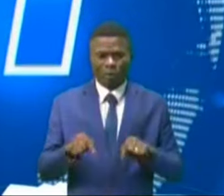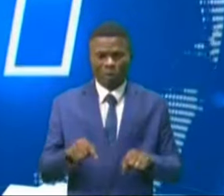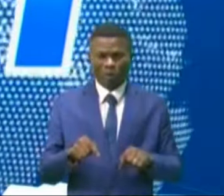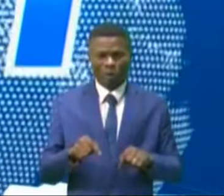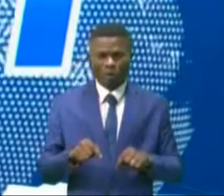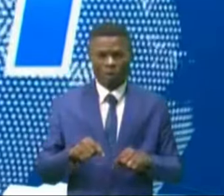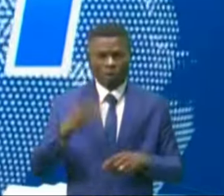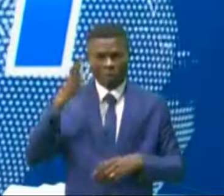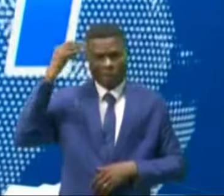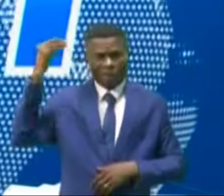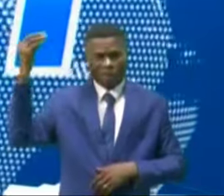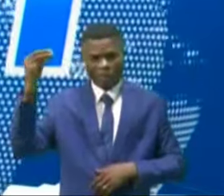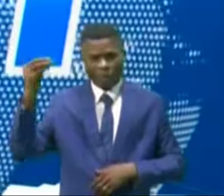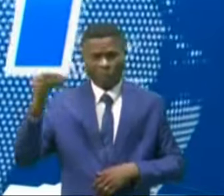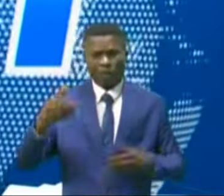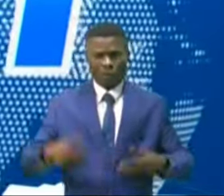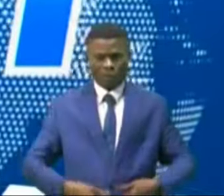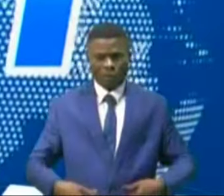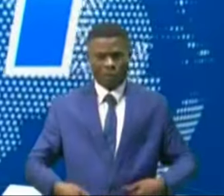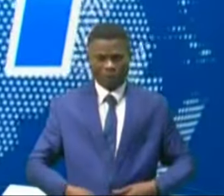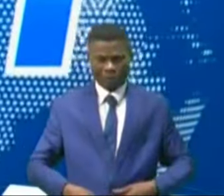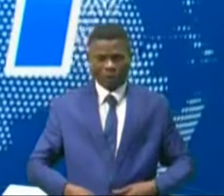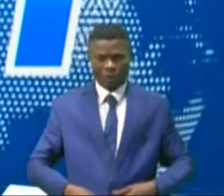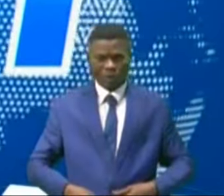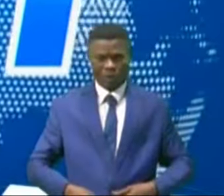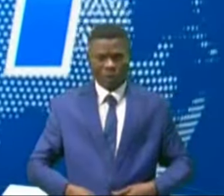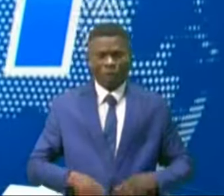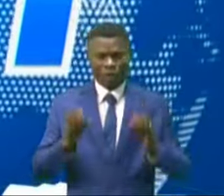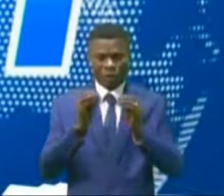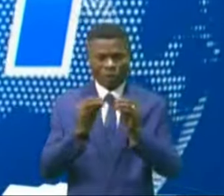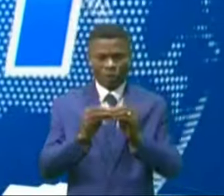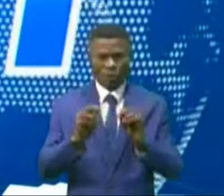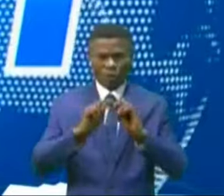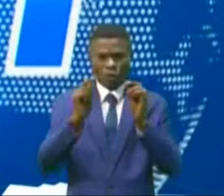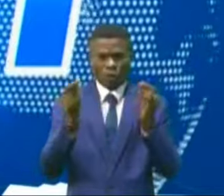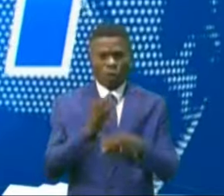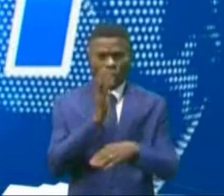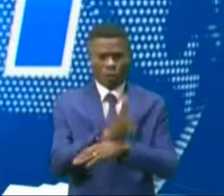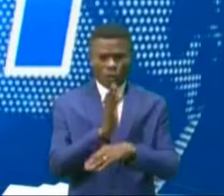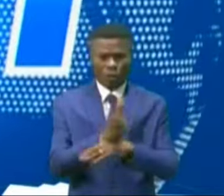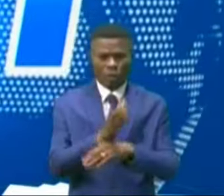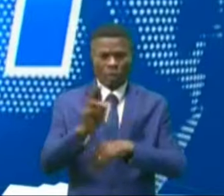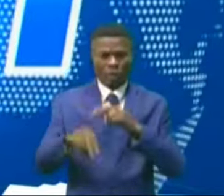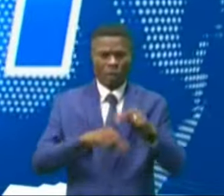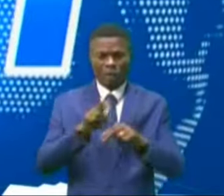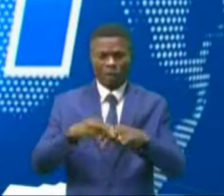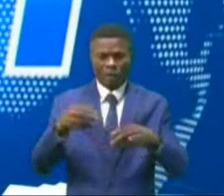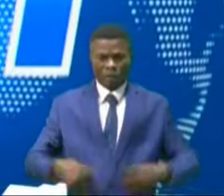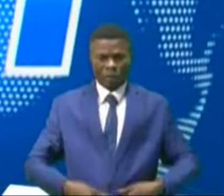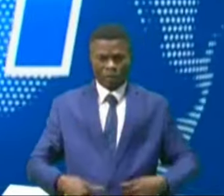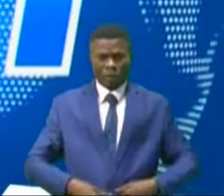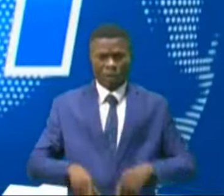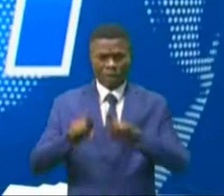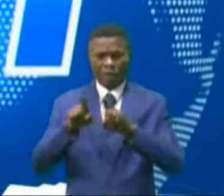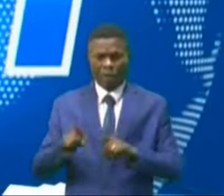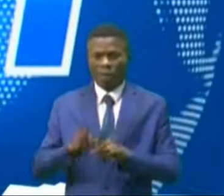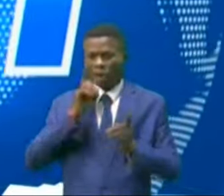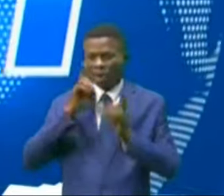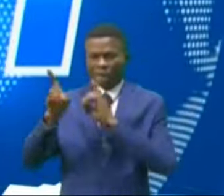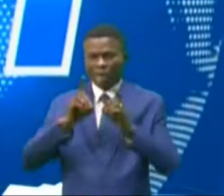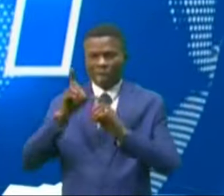les différentes structures des jeunes qui sont réunies au sein du Conseil national de la jeunesse et ceux du